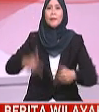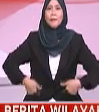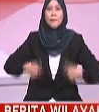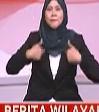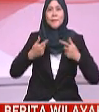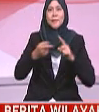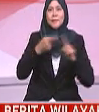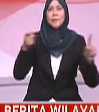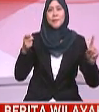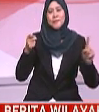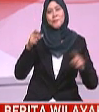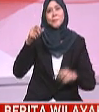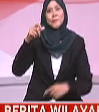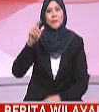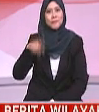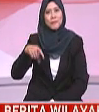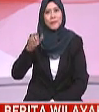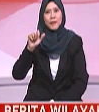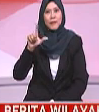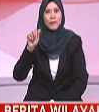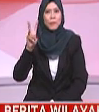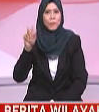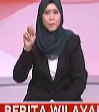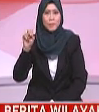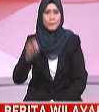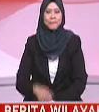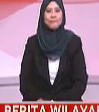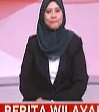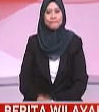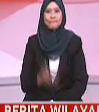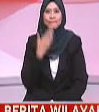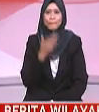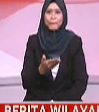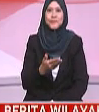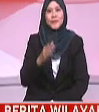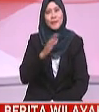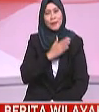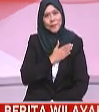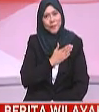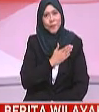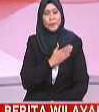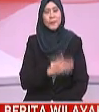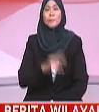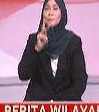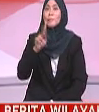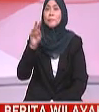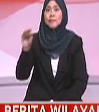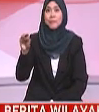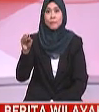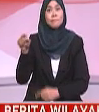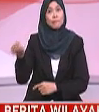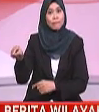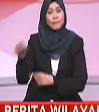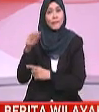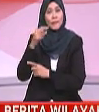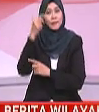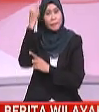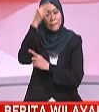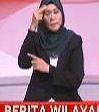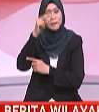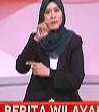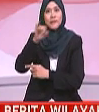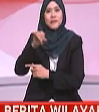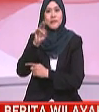bersama Konstantin Palawan. Silakan. Terima kasih Miza dan salam sejahtera, salam hormat. Ketua Menteri Dato' Seri Panglima Haji Jinor hari